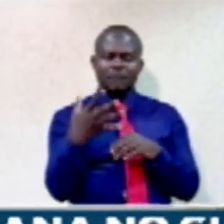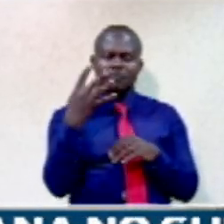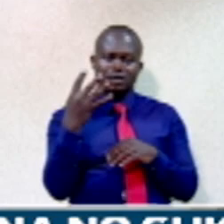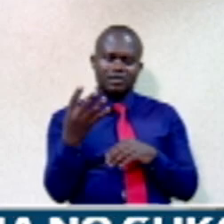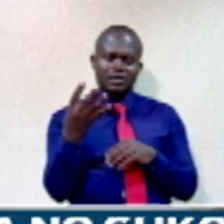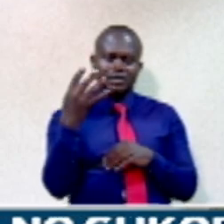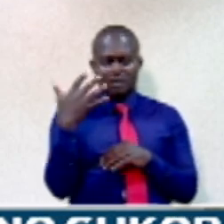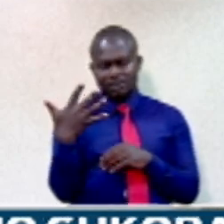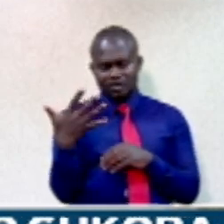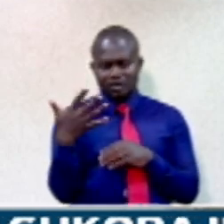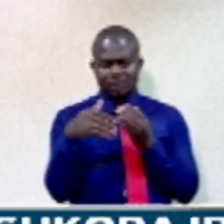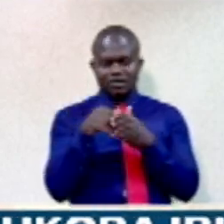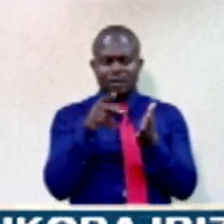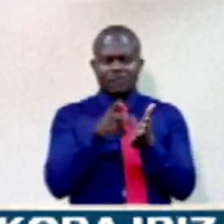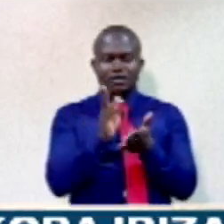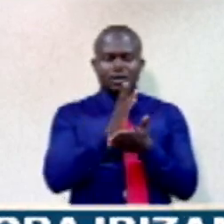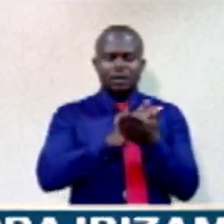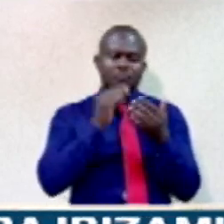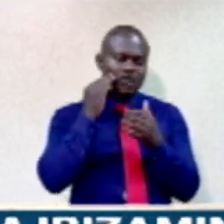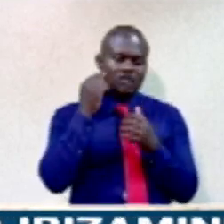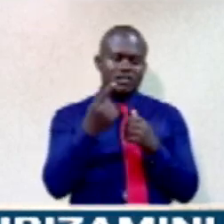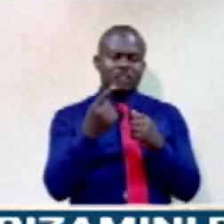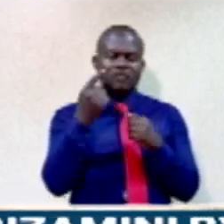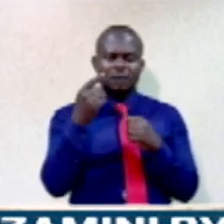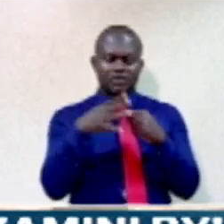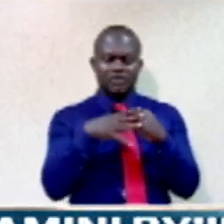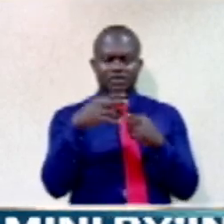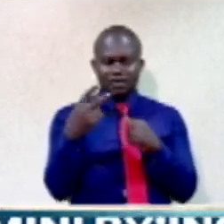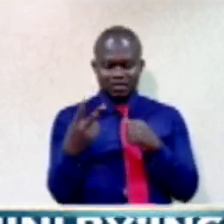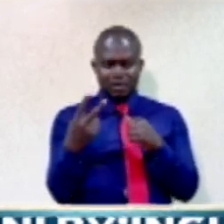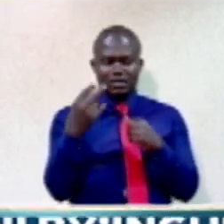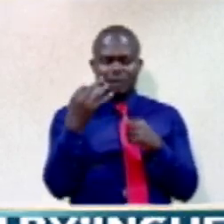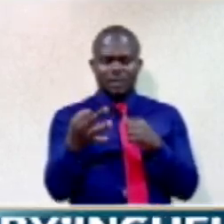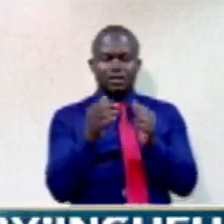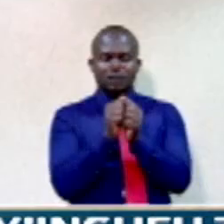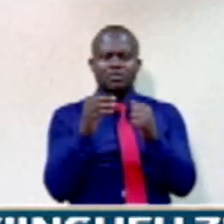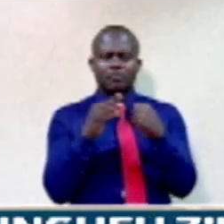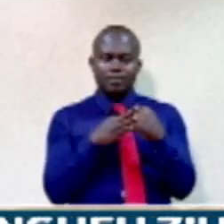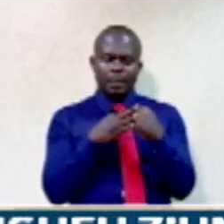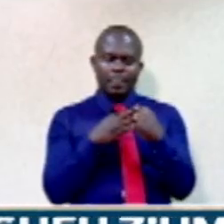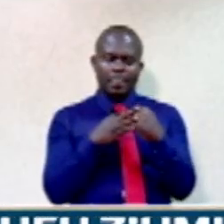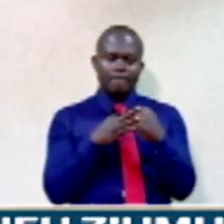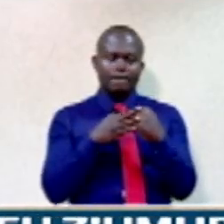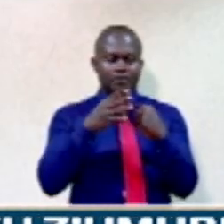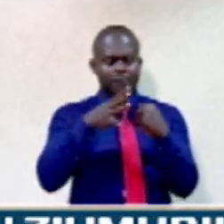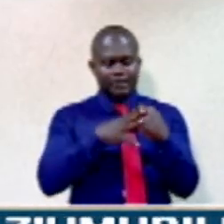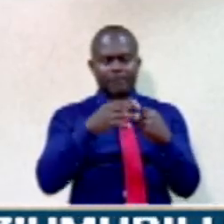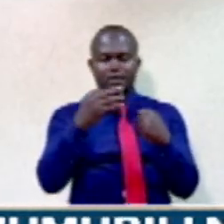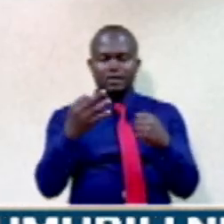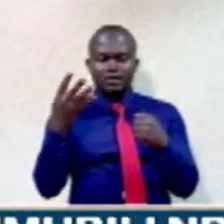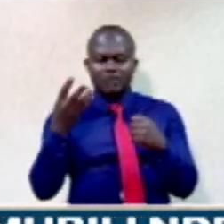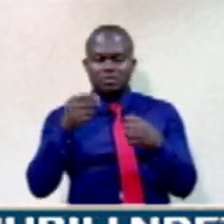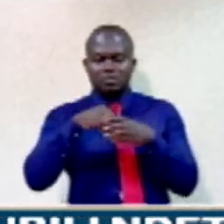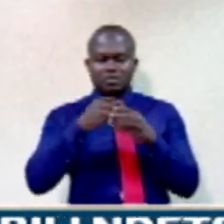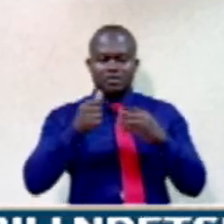545, ikaba yishyuweho miliyoni 192 n'ibihumbi 318 na 834 mu